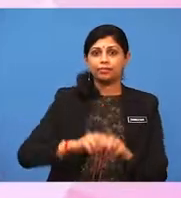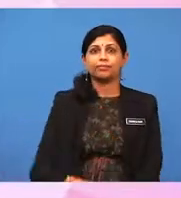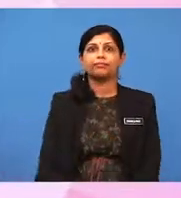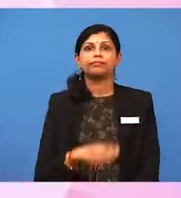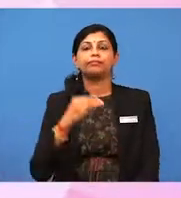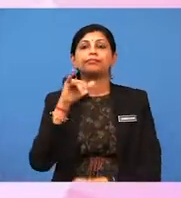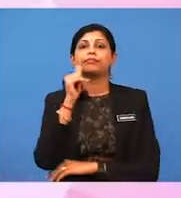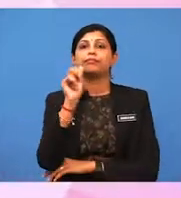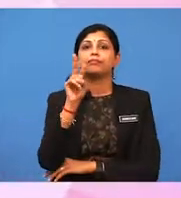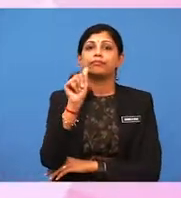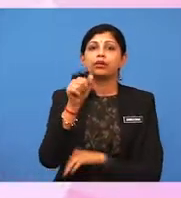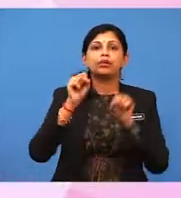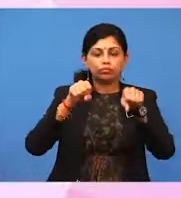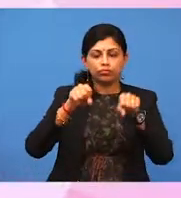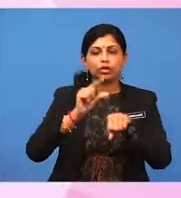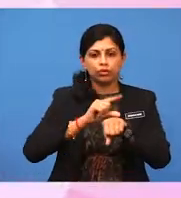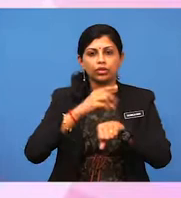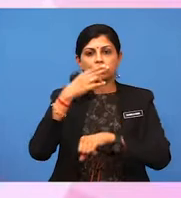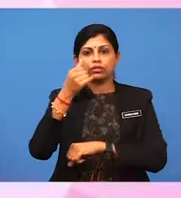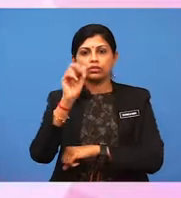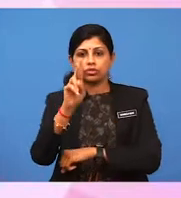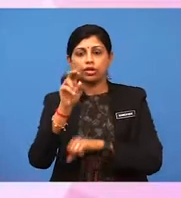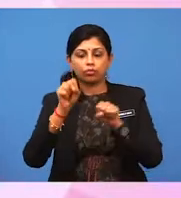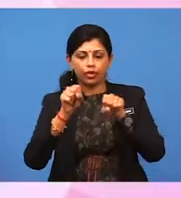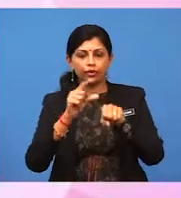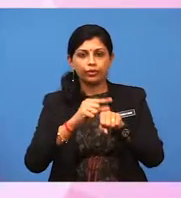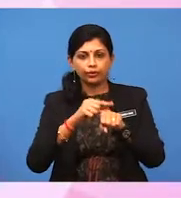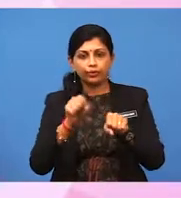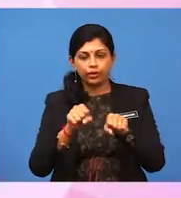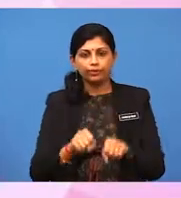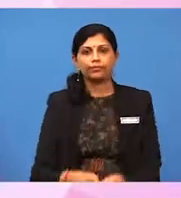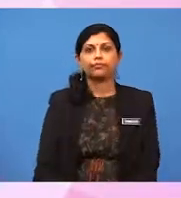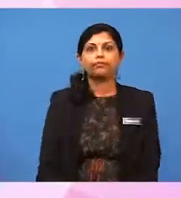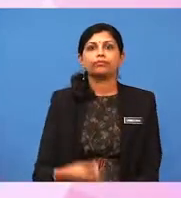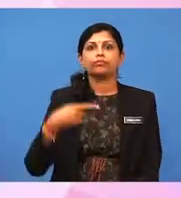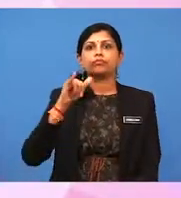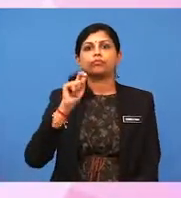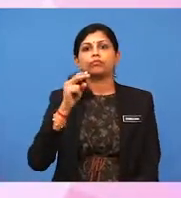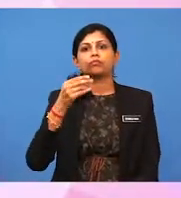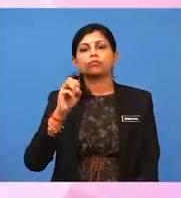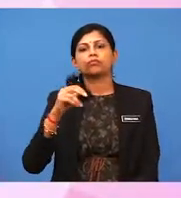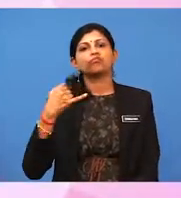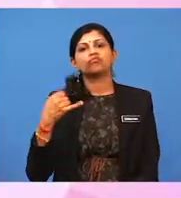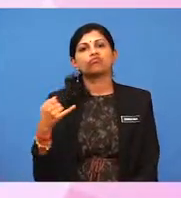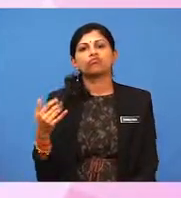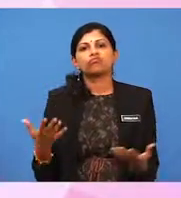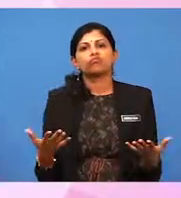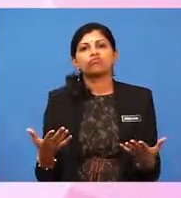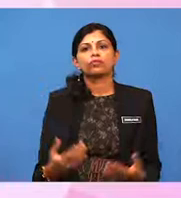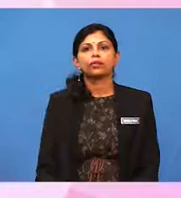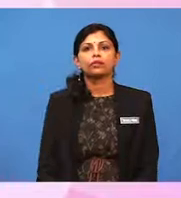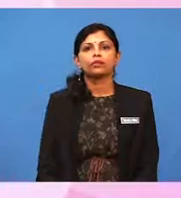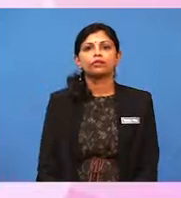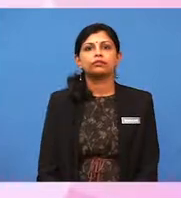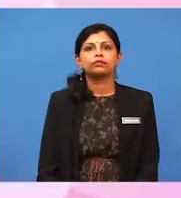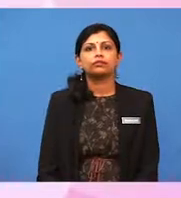Java mengiktiraf jenis data char. Bahasa pengatur caraan Python tidak mempunyai jenis data char,